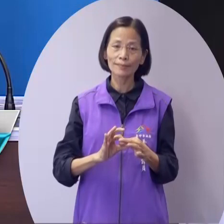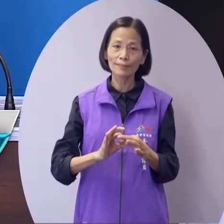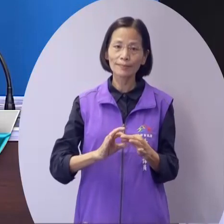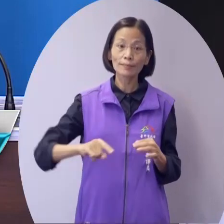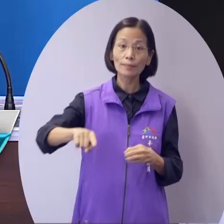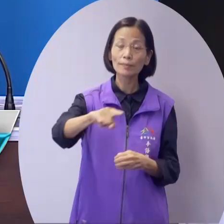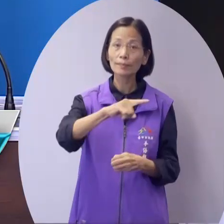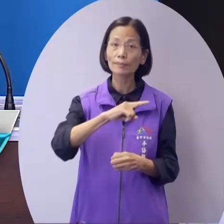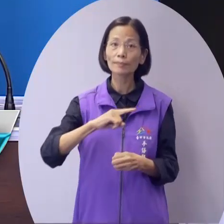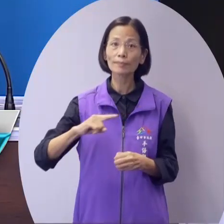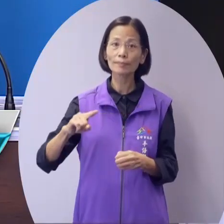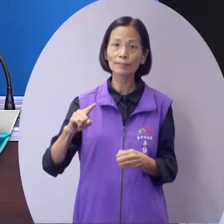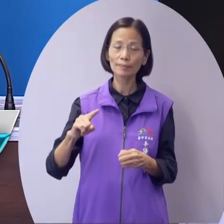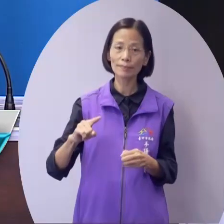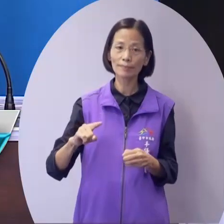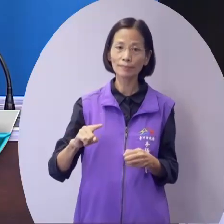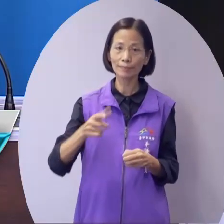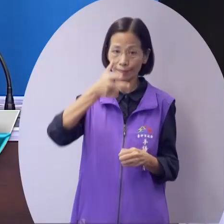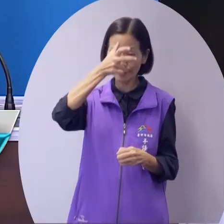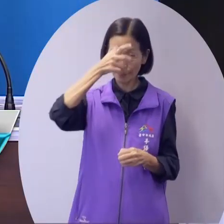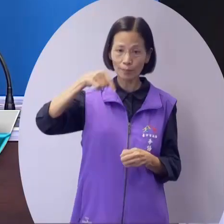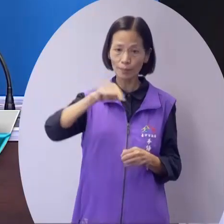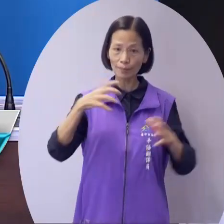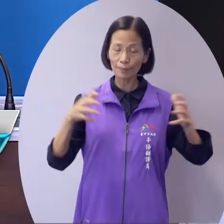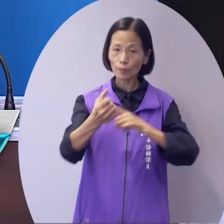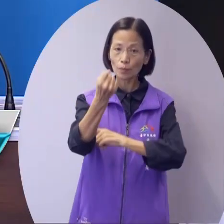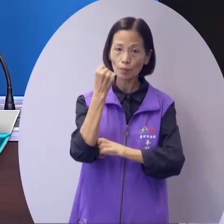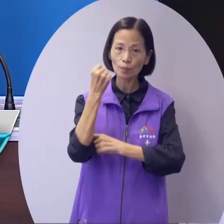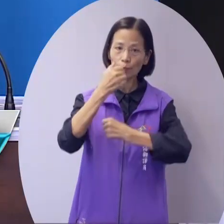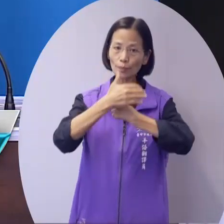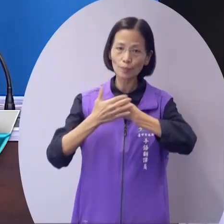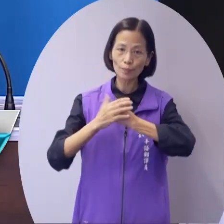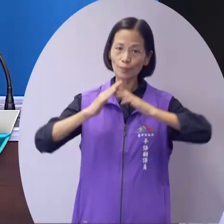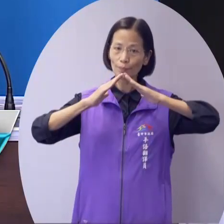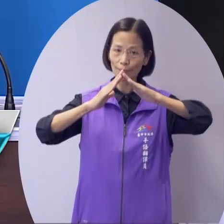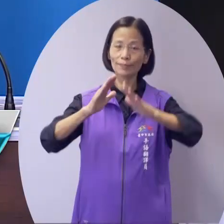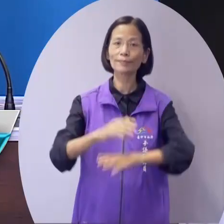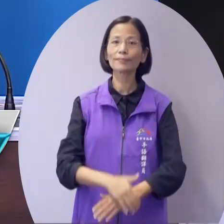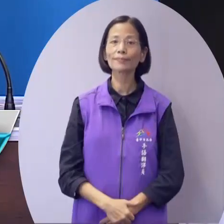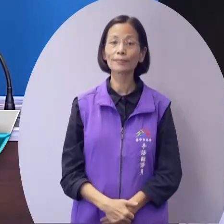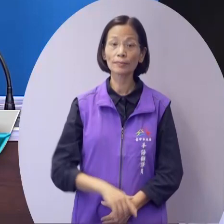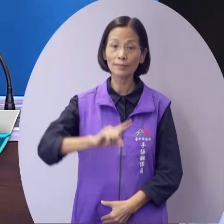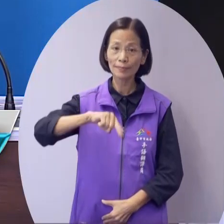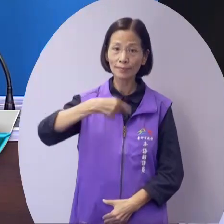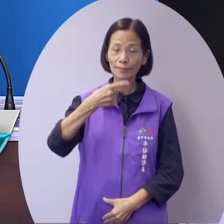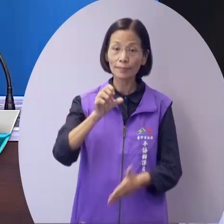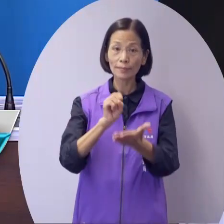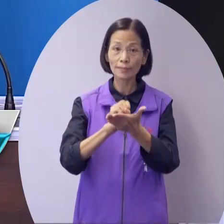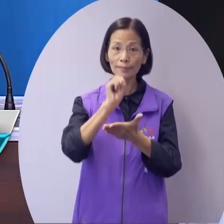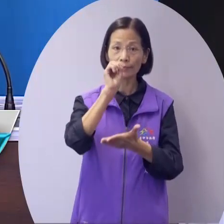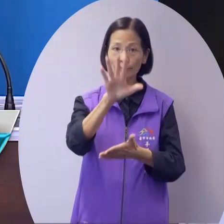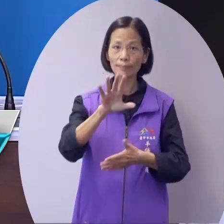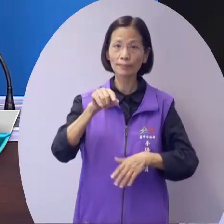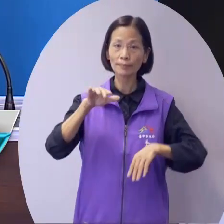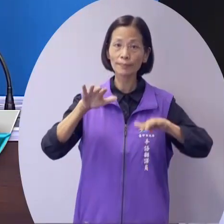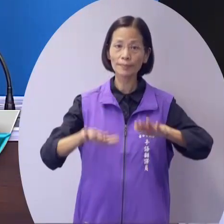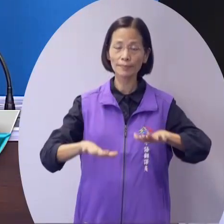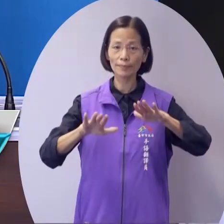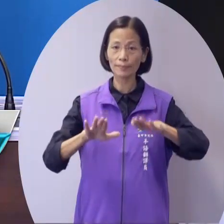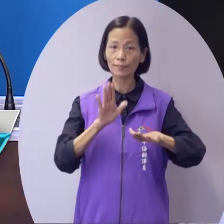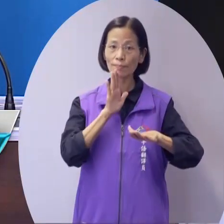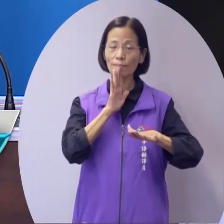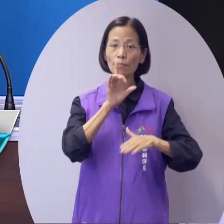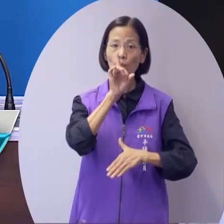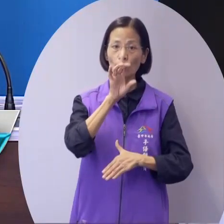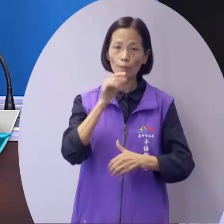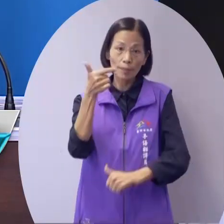有 police 大人们并肩作战，保护城市。接下来跟大家报告，这个礼拜呢是本